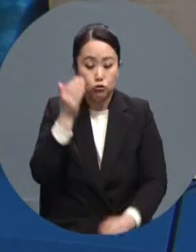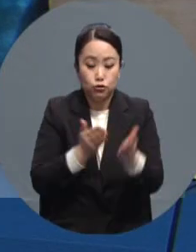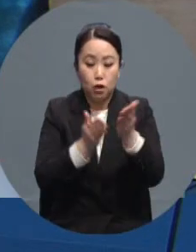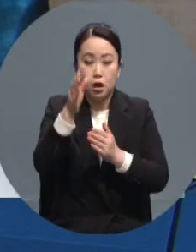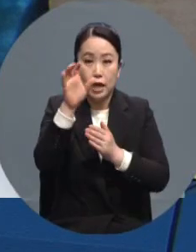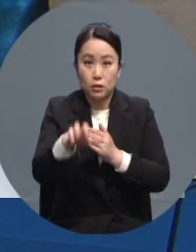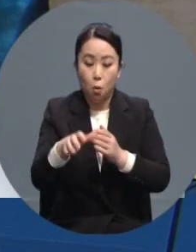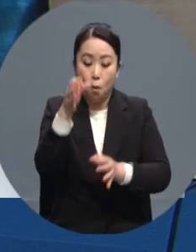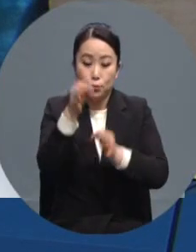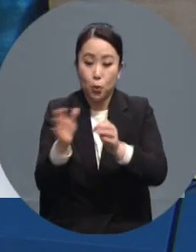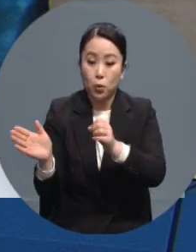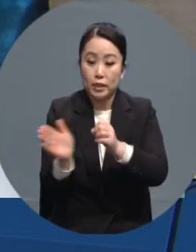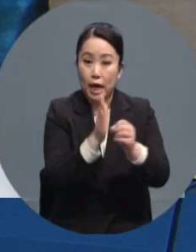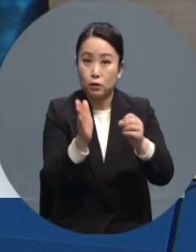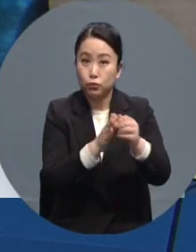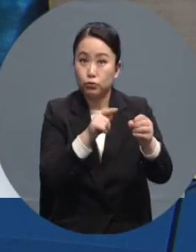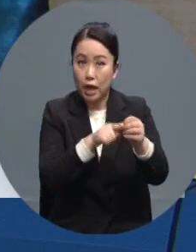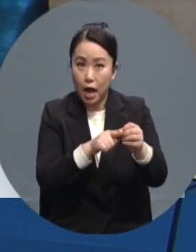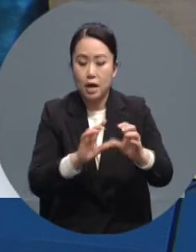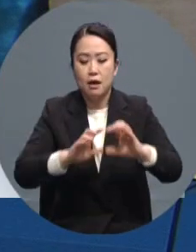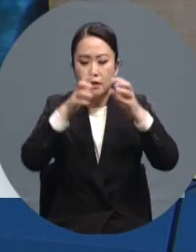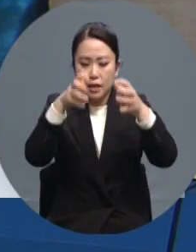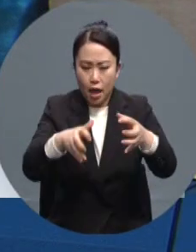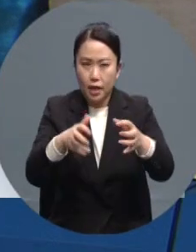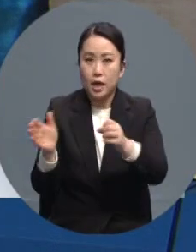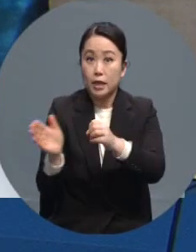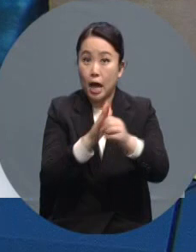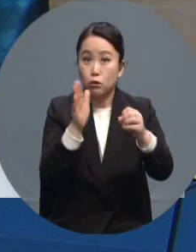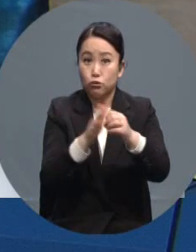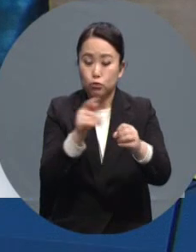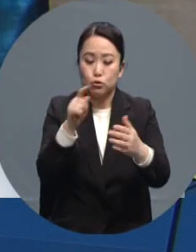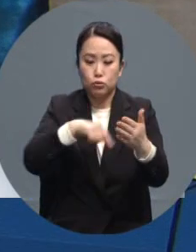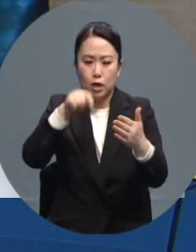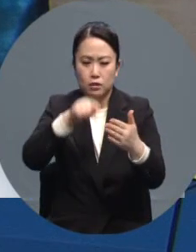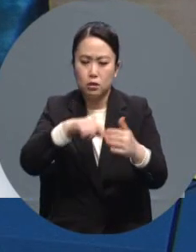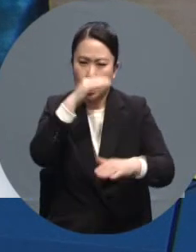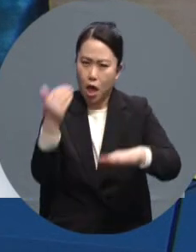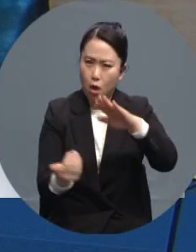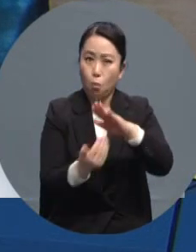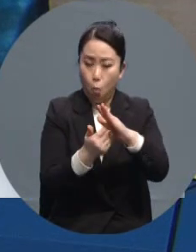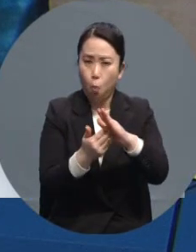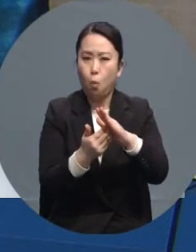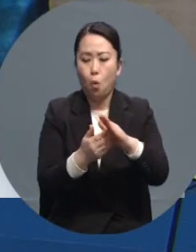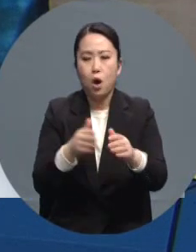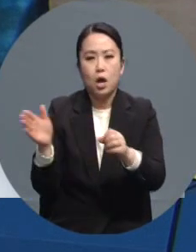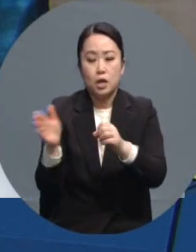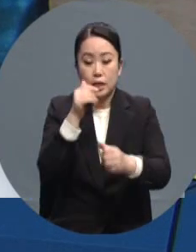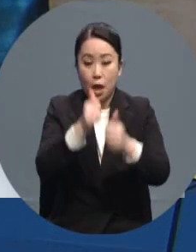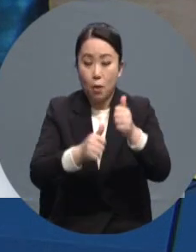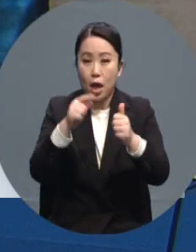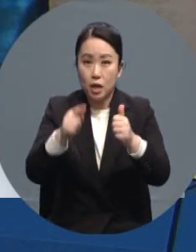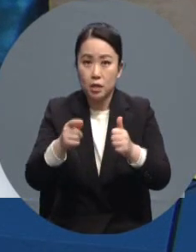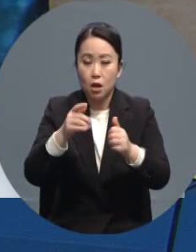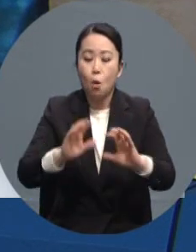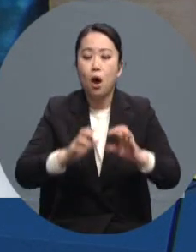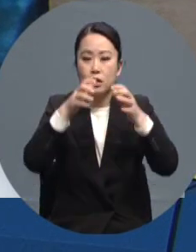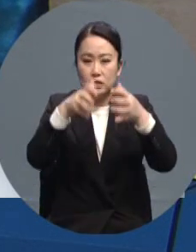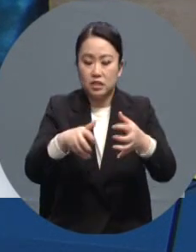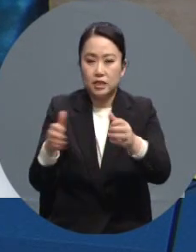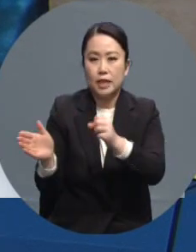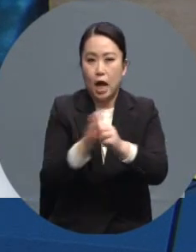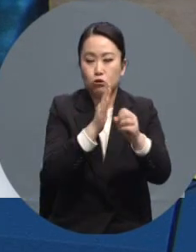한국거래소 프로탁구가 세계 탁구대회 중에서도 최상위 대회인 월드 테이블 테니스 챔피언스 4강에